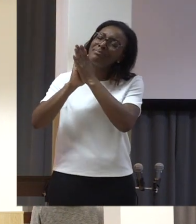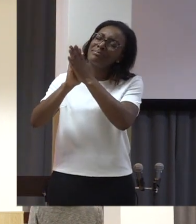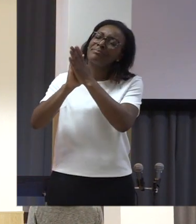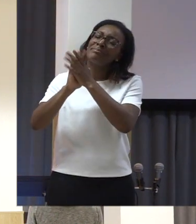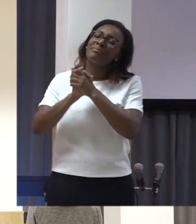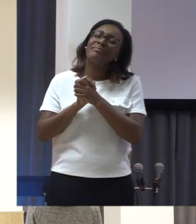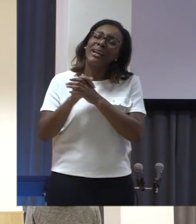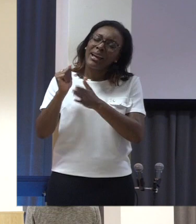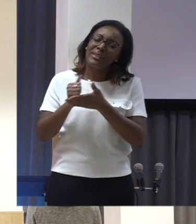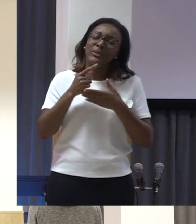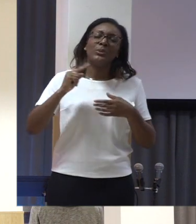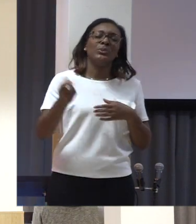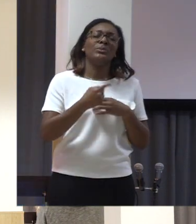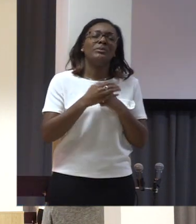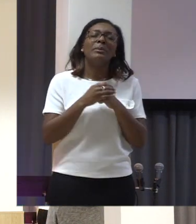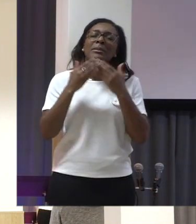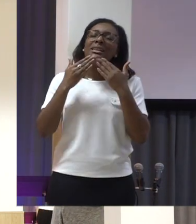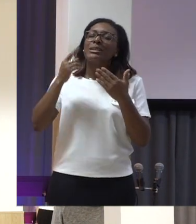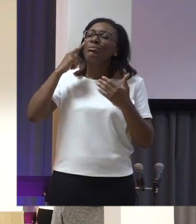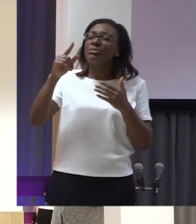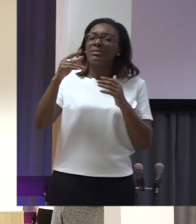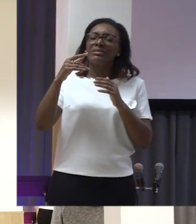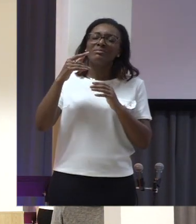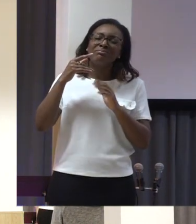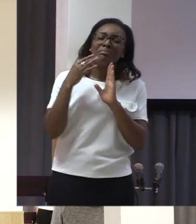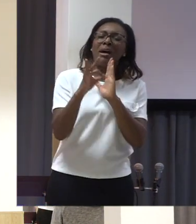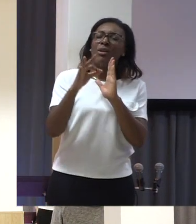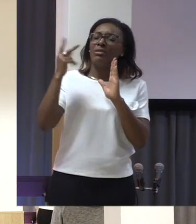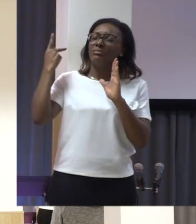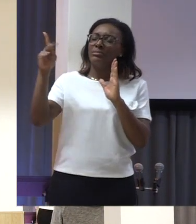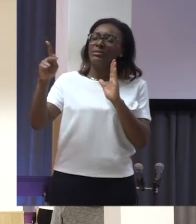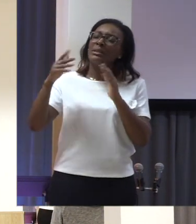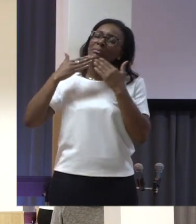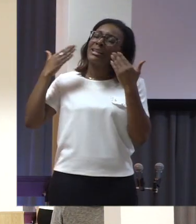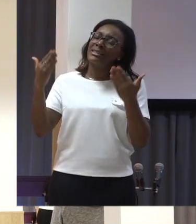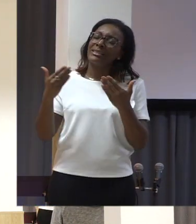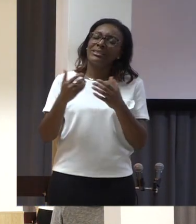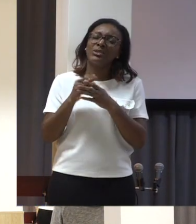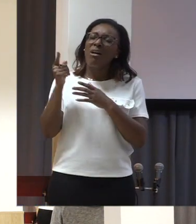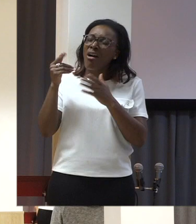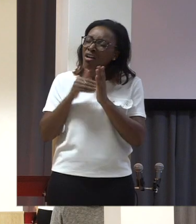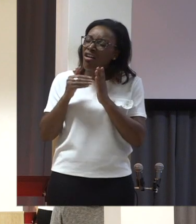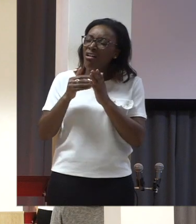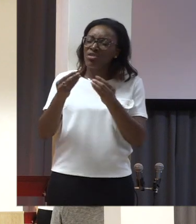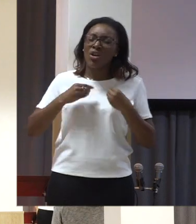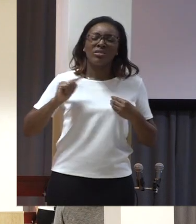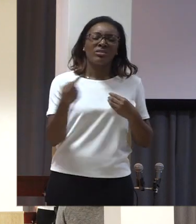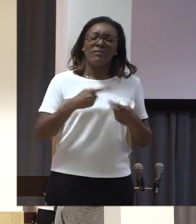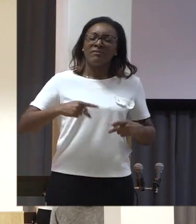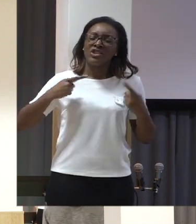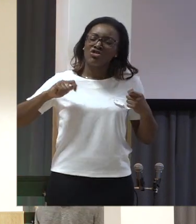Merci pour ta parole et merci de continuer à agir dans nos vies. Amen.